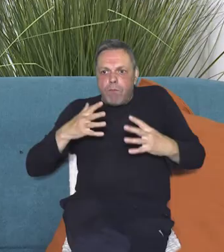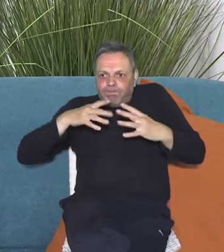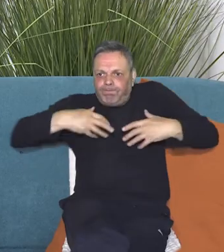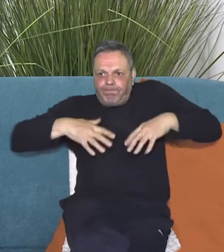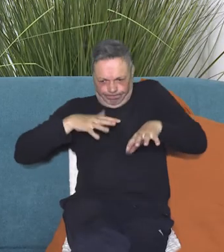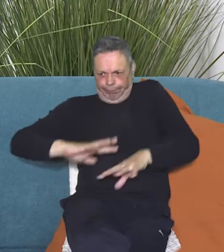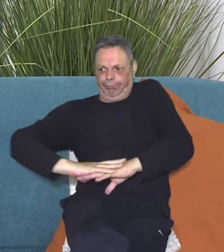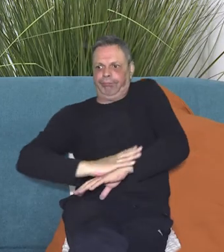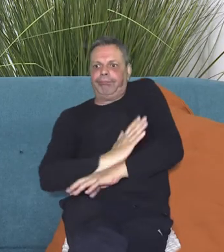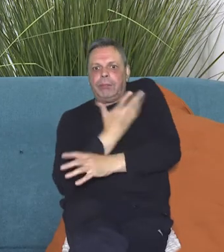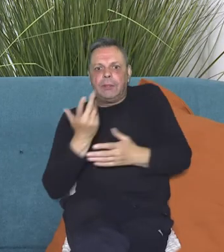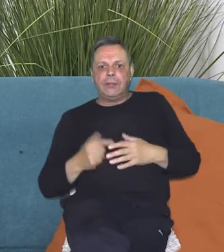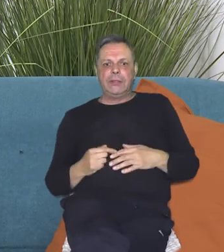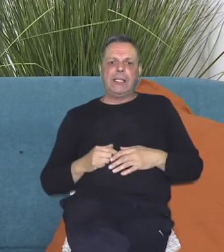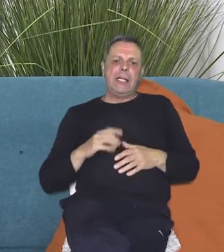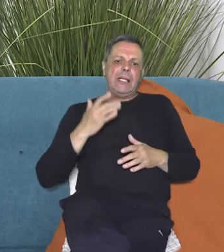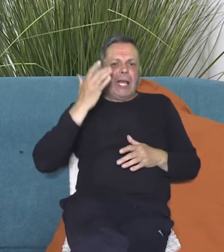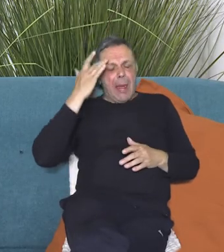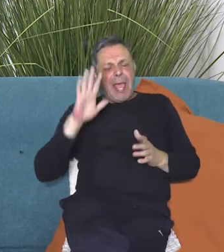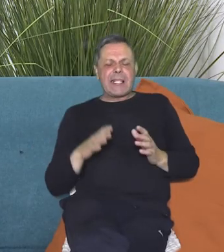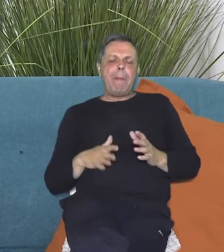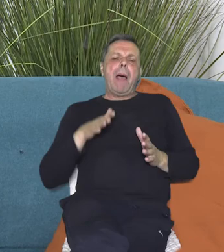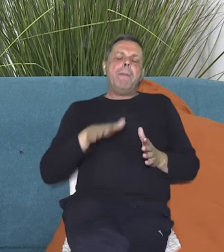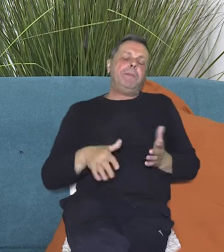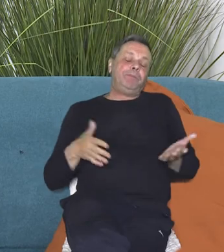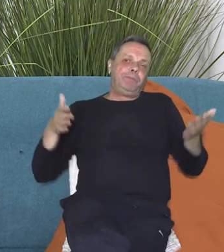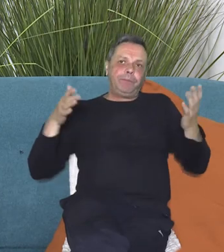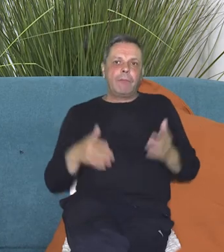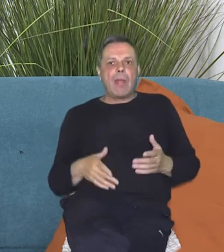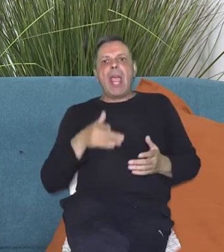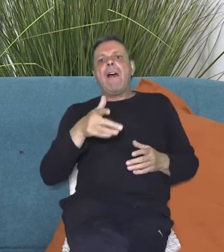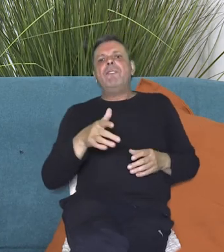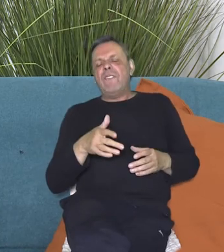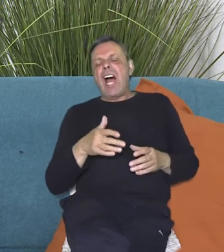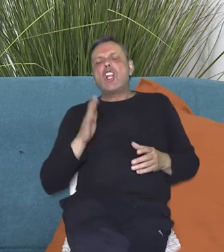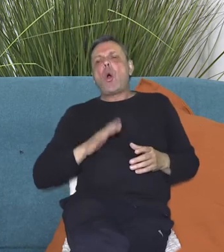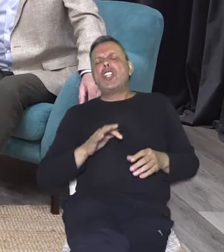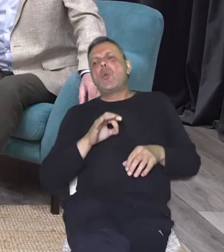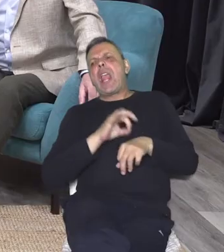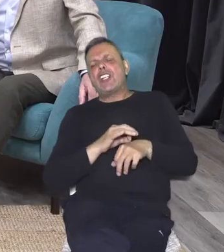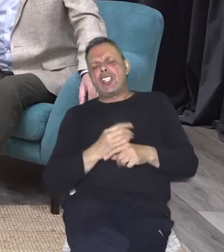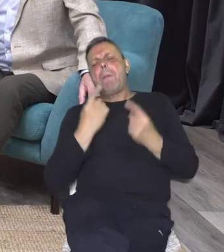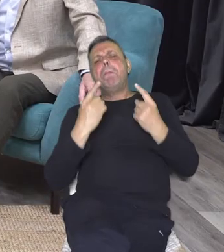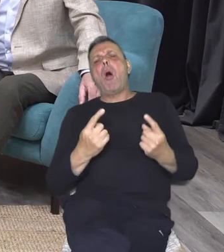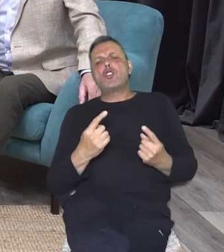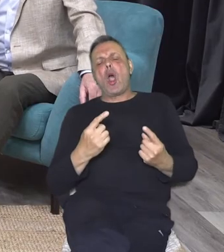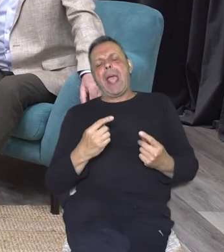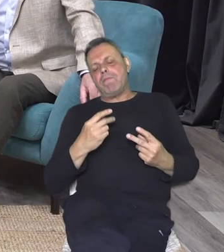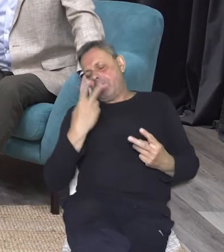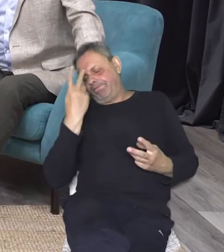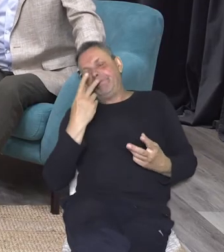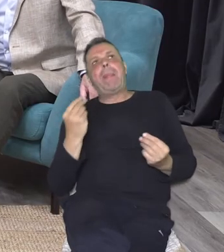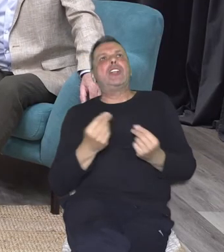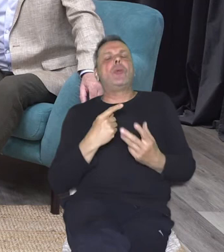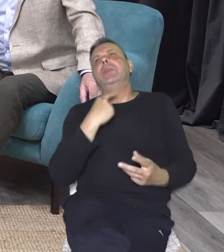s njima? Ne znam, možda vaši sugovornici su često liječnici. Postoje neke teorije o